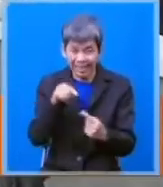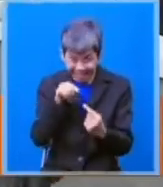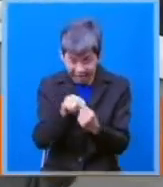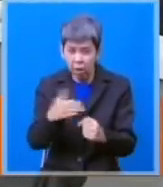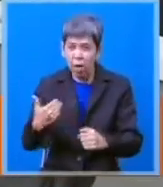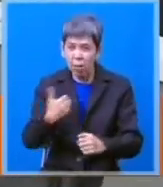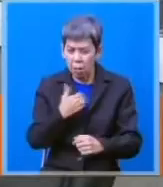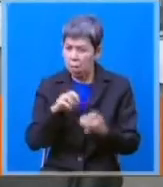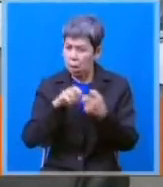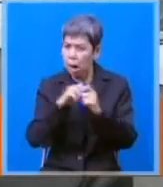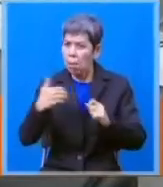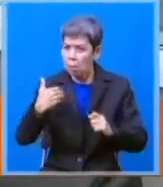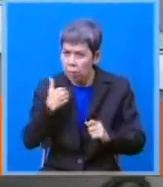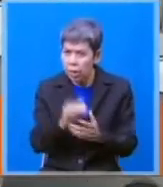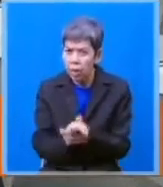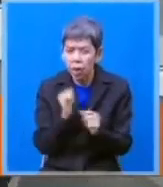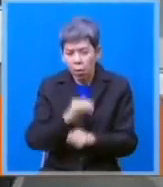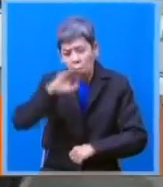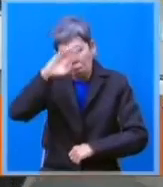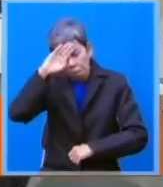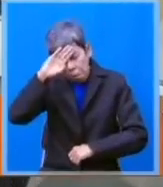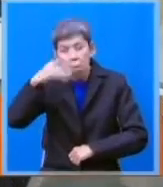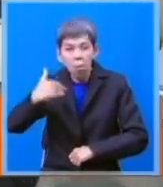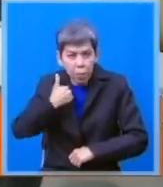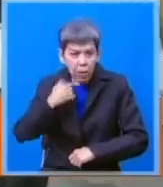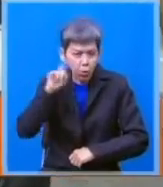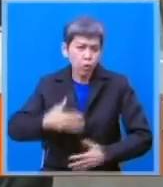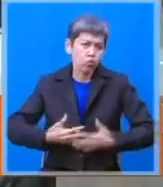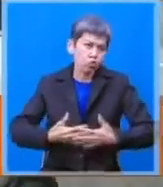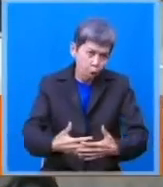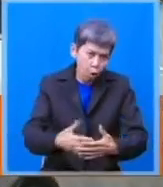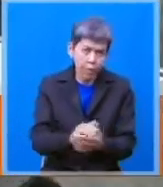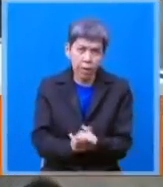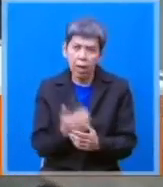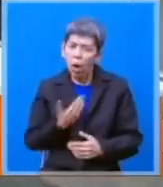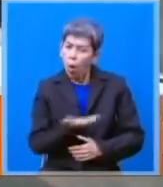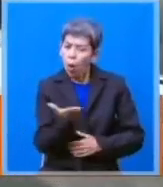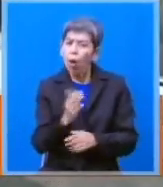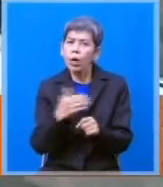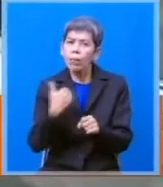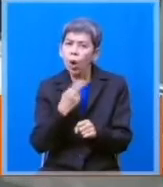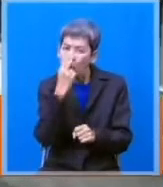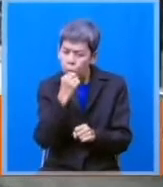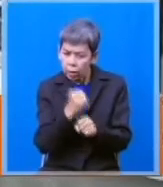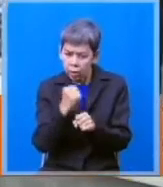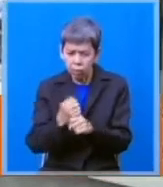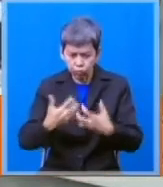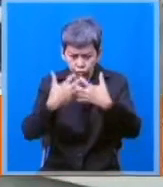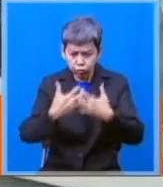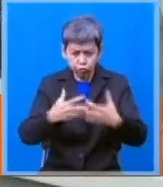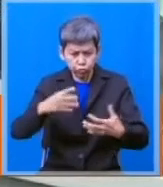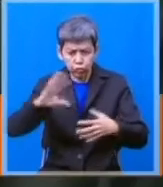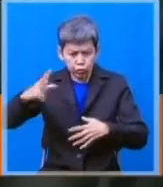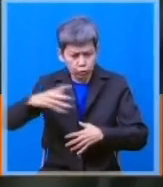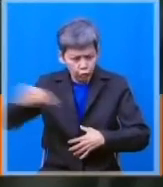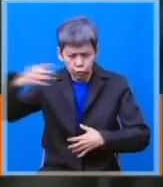ที่มีความเสี่ยงเช่นผู้ที่มีโรคประจำตัวหญิงตั้งครรภ์พร้อมขอให้ส ภาพิจารณาติดตั้งเครื่องฟอกอากาศเพิ่มเ